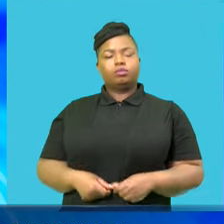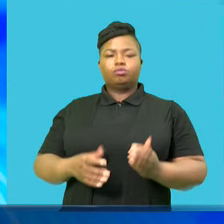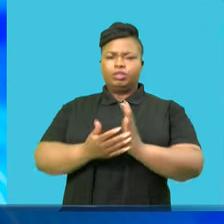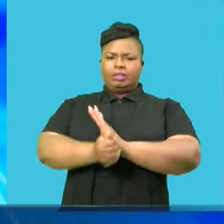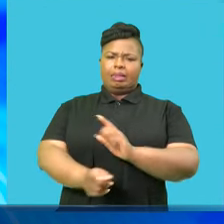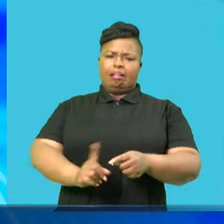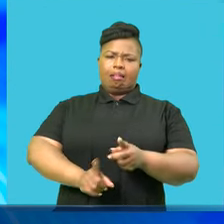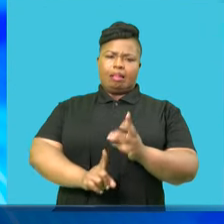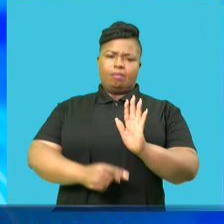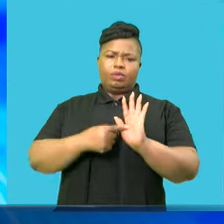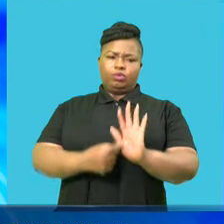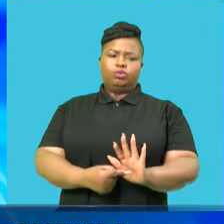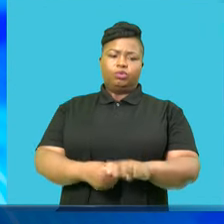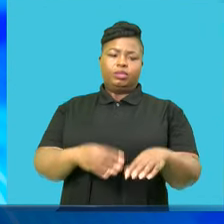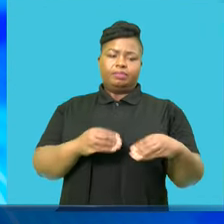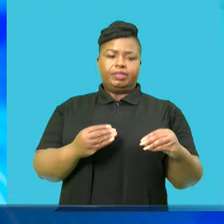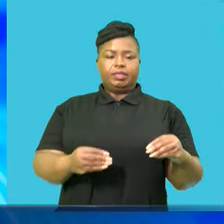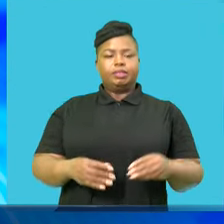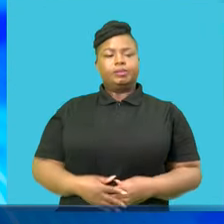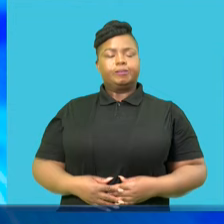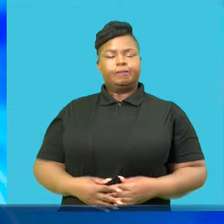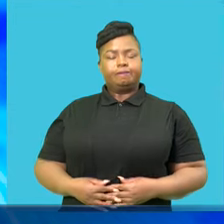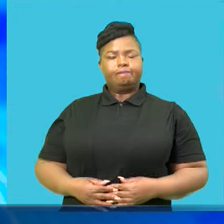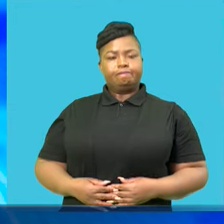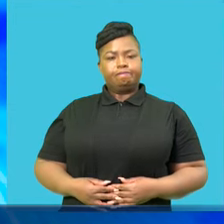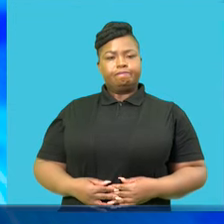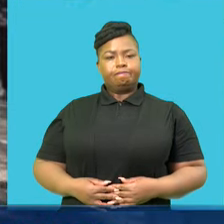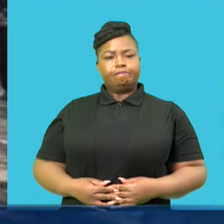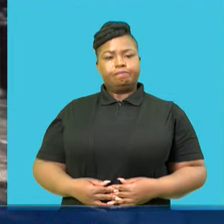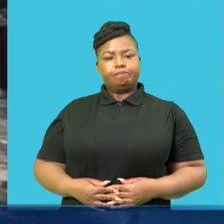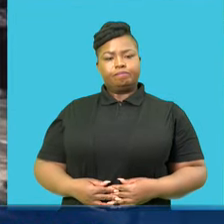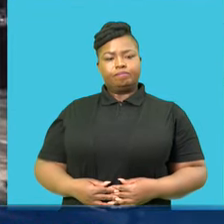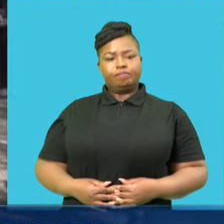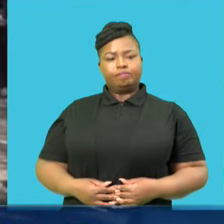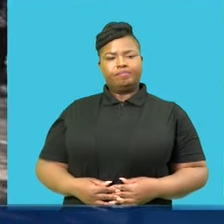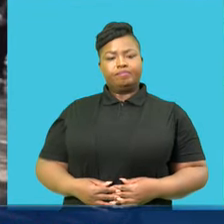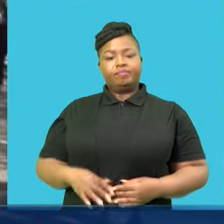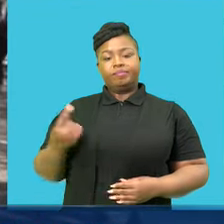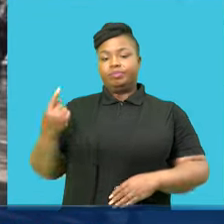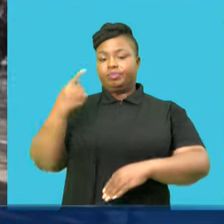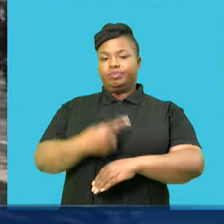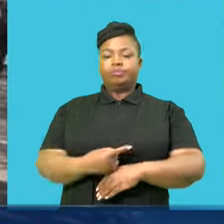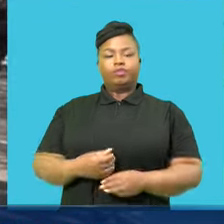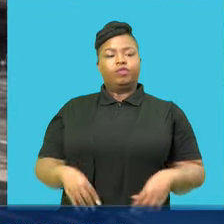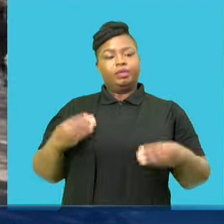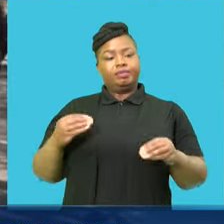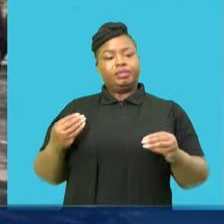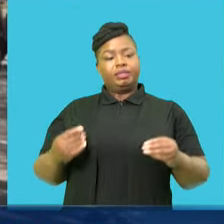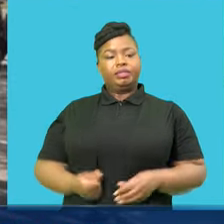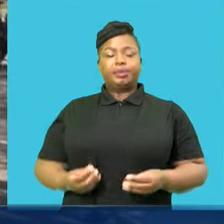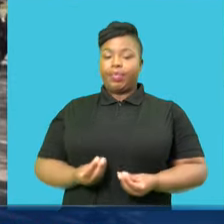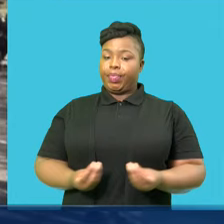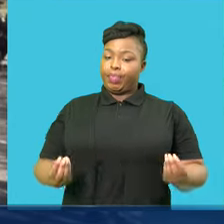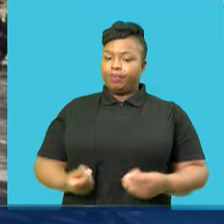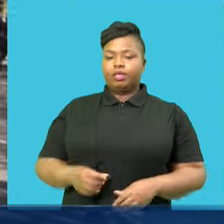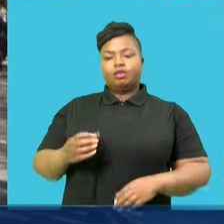zabo ezahlukeneyo kwezoshishino logama bekwanwaba. Kube impumelelo usuku losomabhizinisi abancane